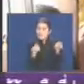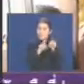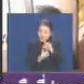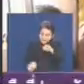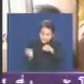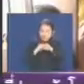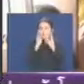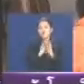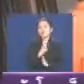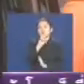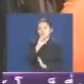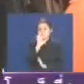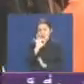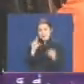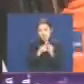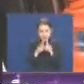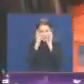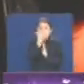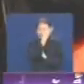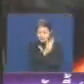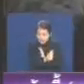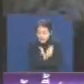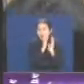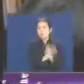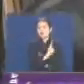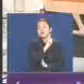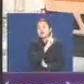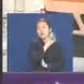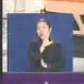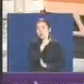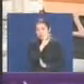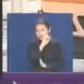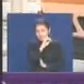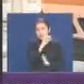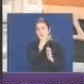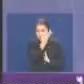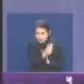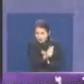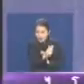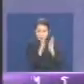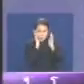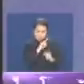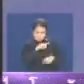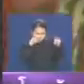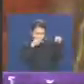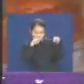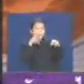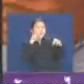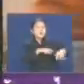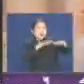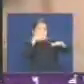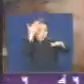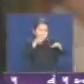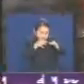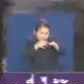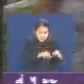ได้อีก69คนยังเหลือผู้สูงอายุอีก160คนที่ทางเจ้าหน้าที่รอดูสถานการณ์น้ำอีกครั้งก่อนตัดสินใ